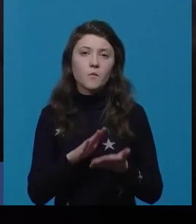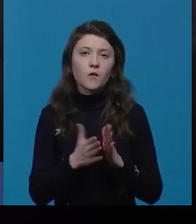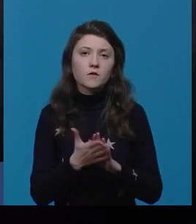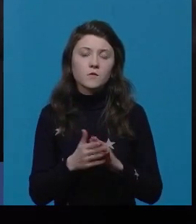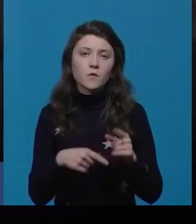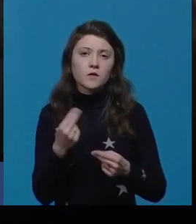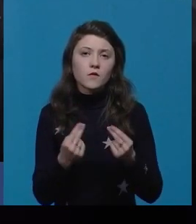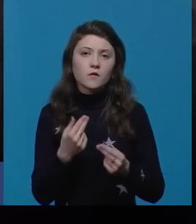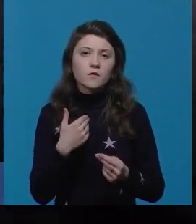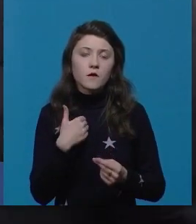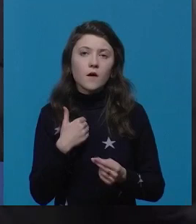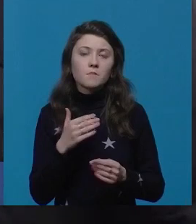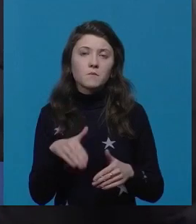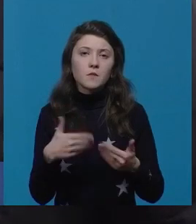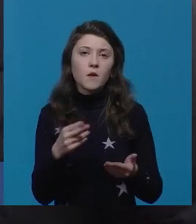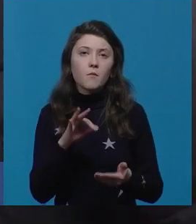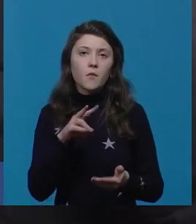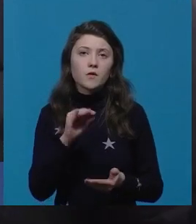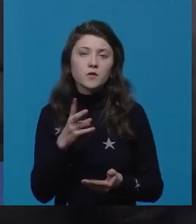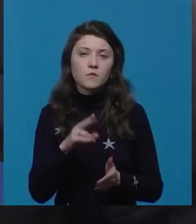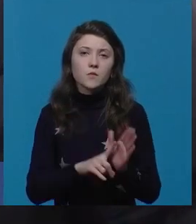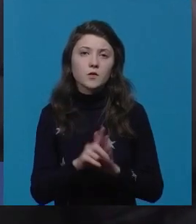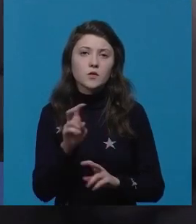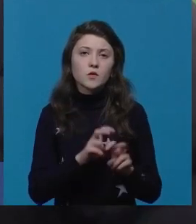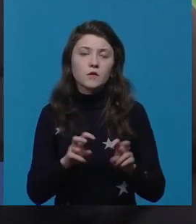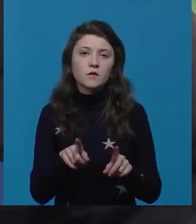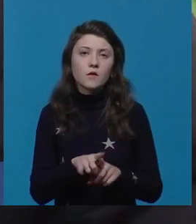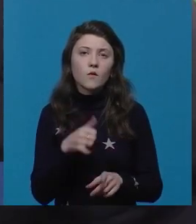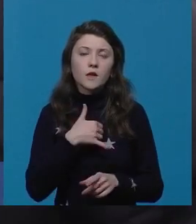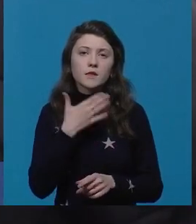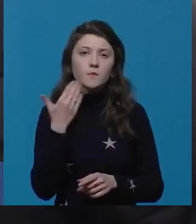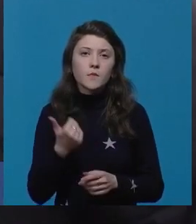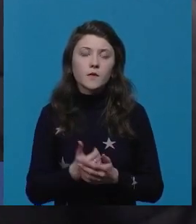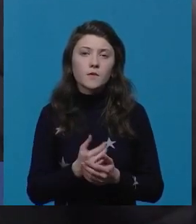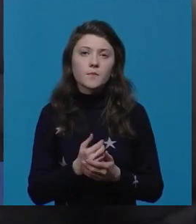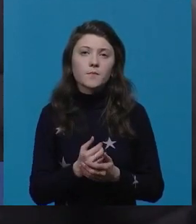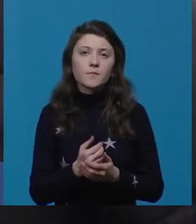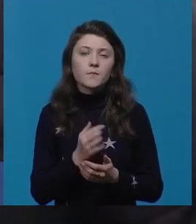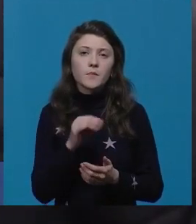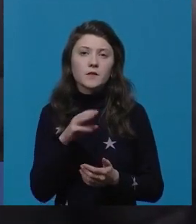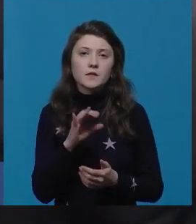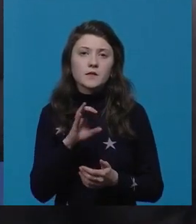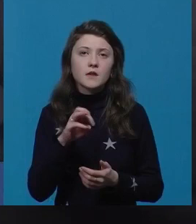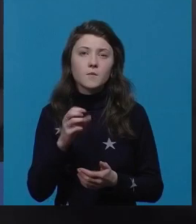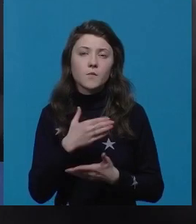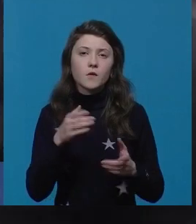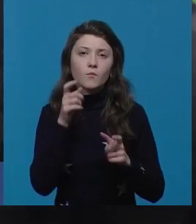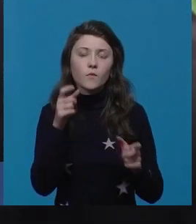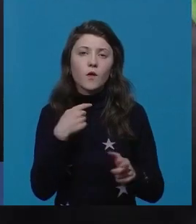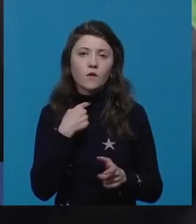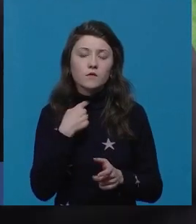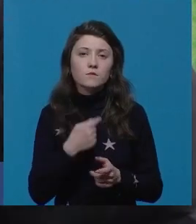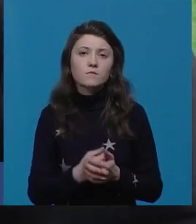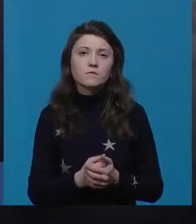піднімаю положення, починаю шукати, так як в нас немає там біп-системи, ми голосом кричимо арбітру, що поза